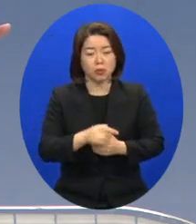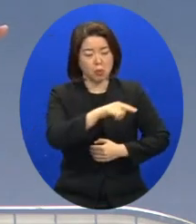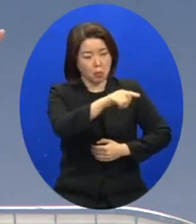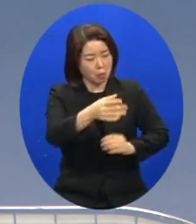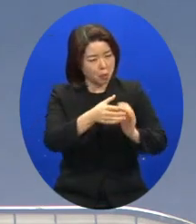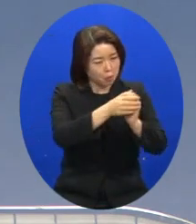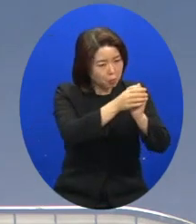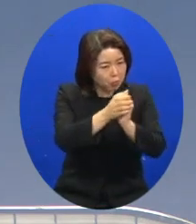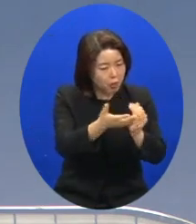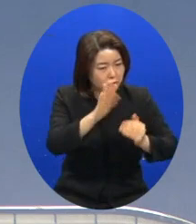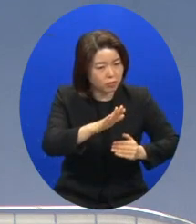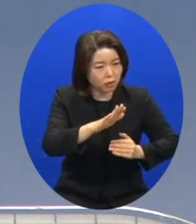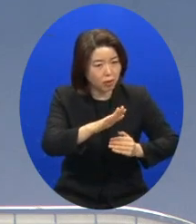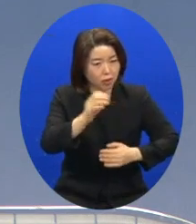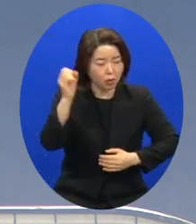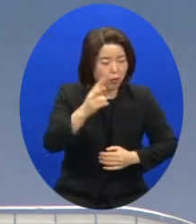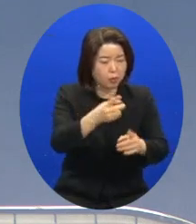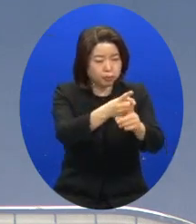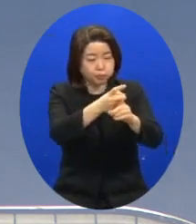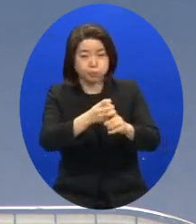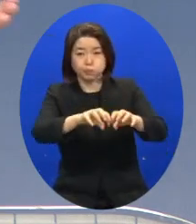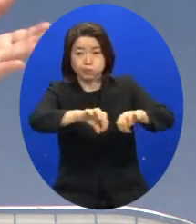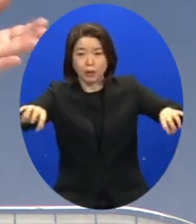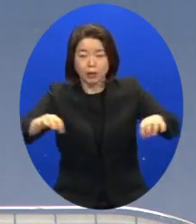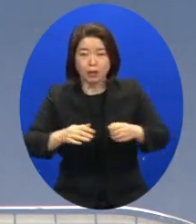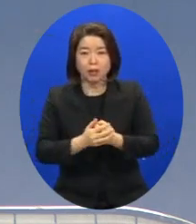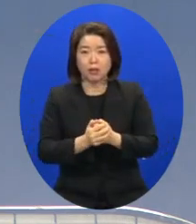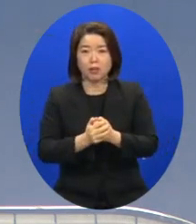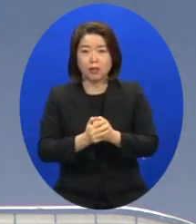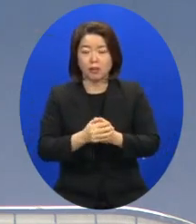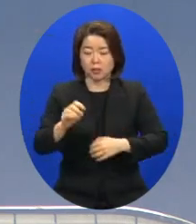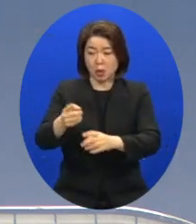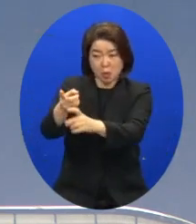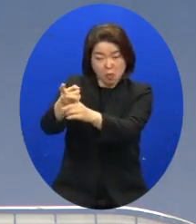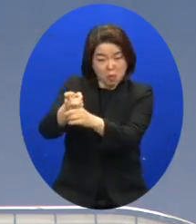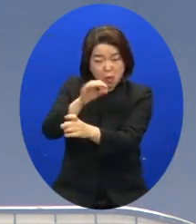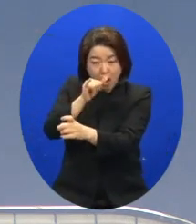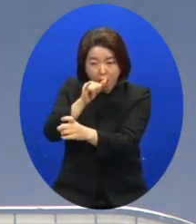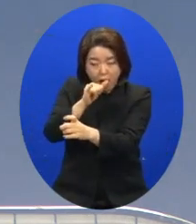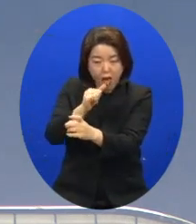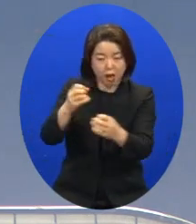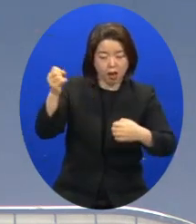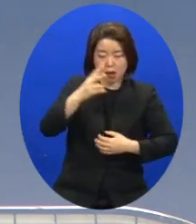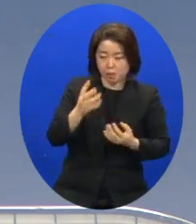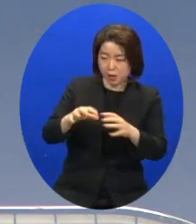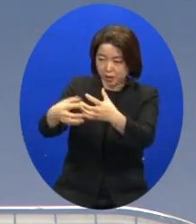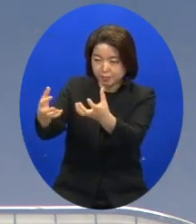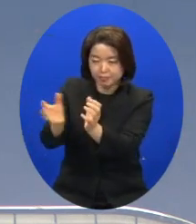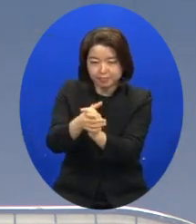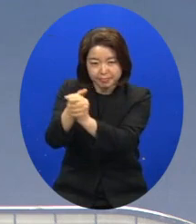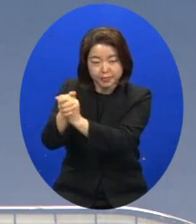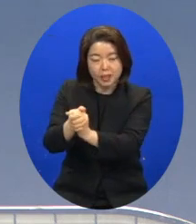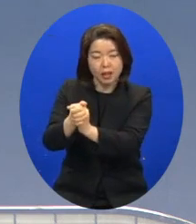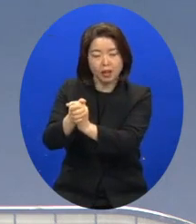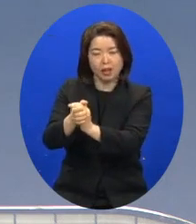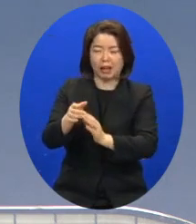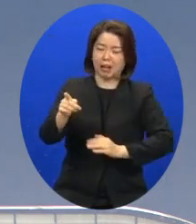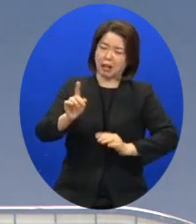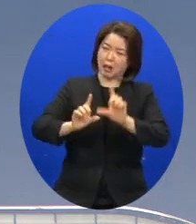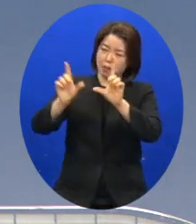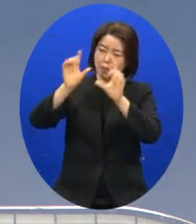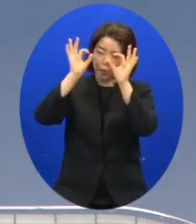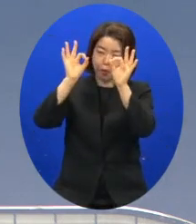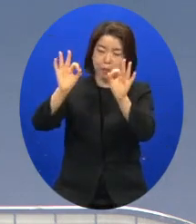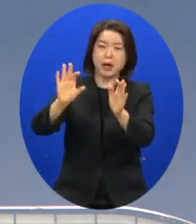되고 그렇게 싸우던 분들이 또 어느 날 갑자기 또 무리지어 돌아다니는거 볼 때 어린 아이들도 참